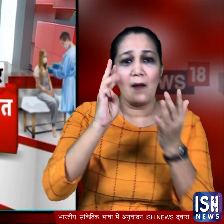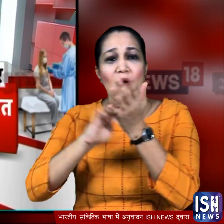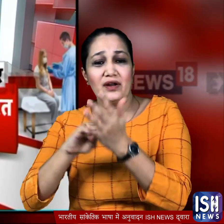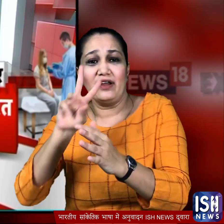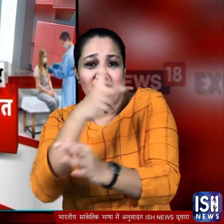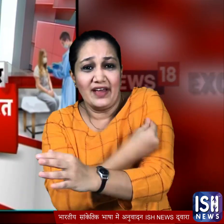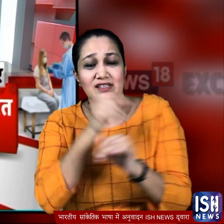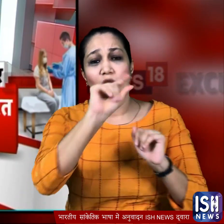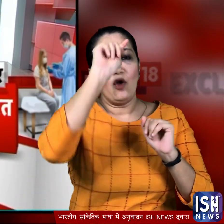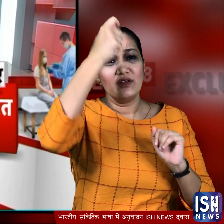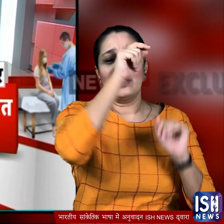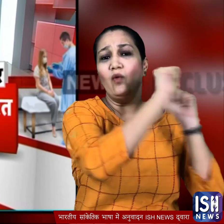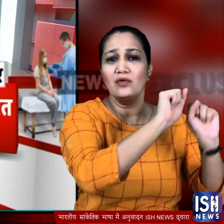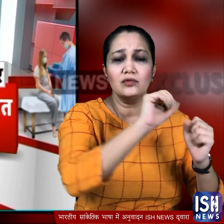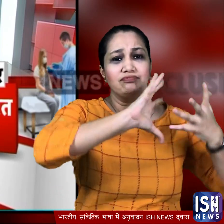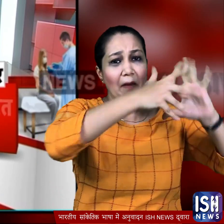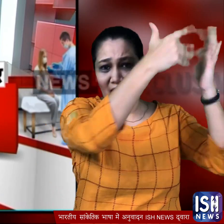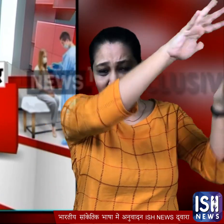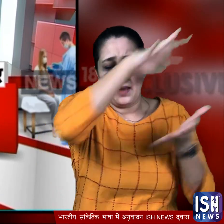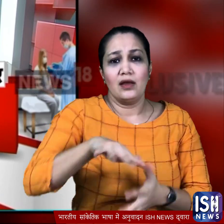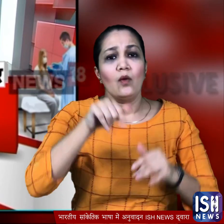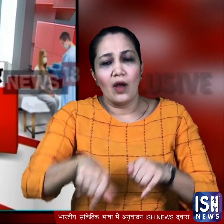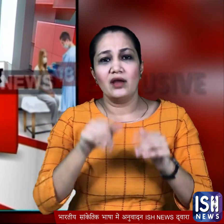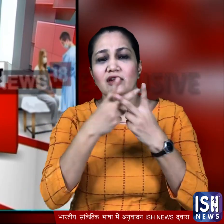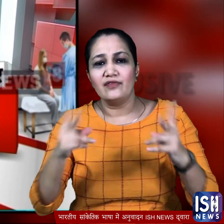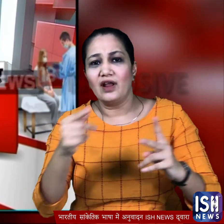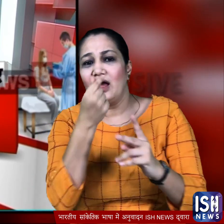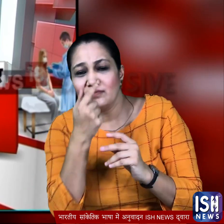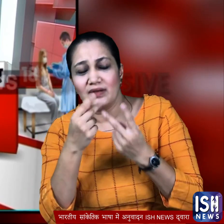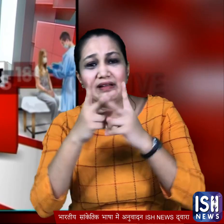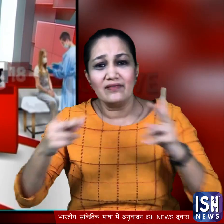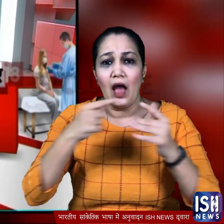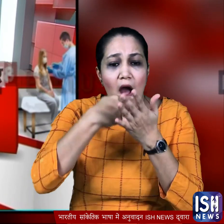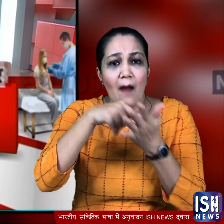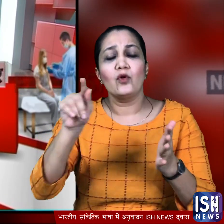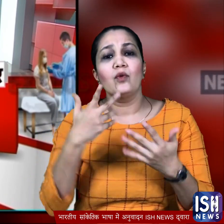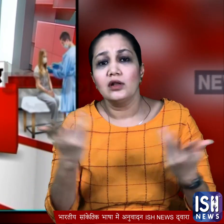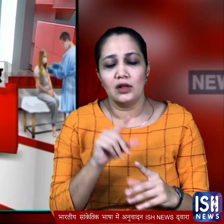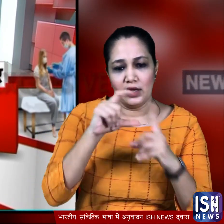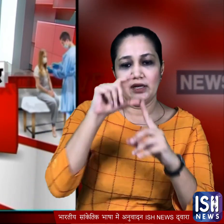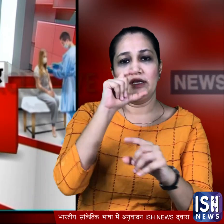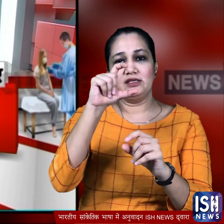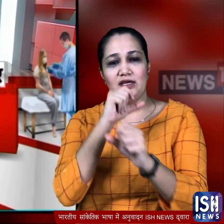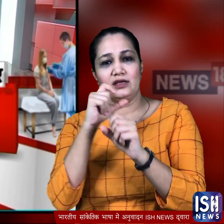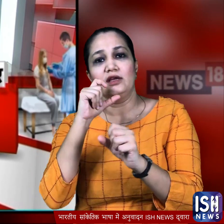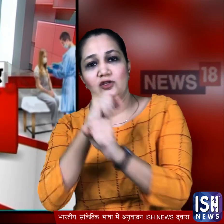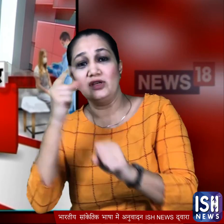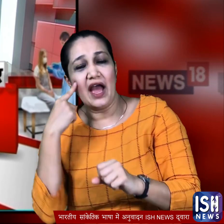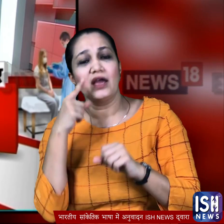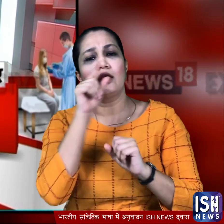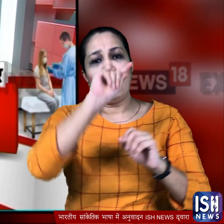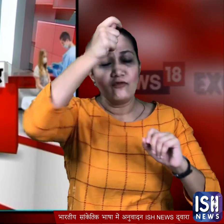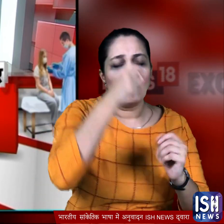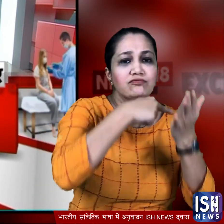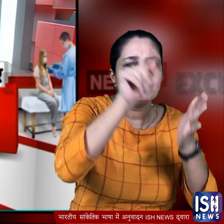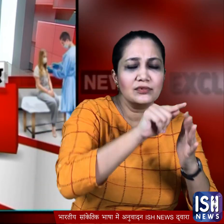वैक्सीन के भारत आने की राह आसान हो गई है, क्योंकि देश में टीकों और दवाओं के इस्तेमाल को मंजूरी देने वाली संस्था DCGI ने विदेशी वैक्सीन